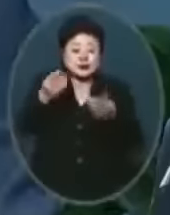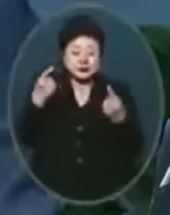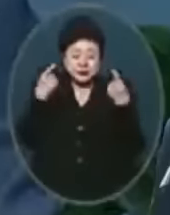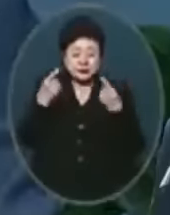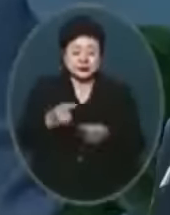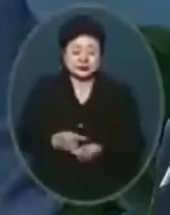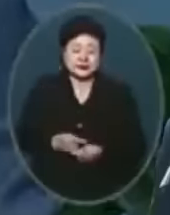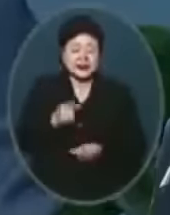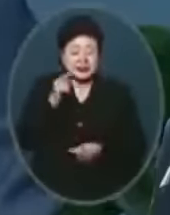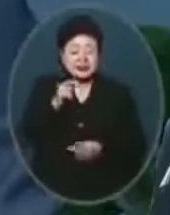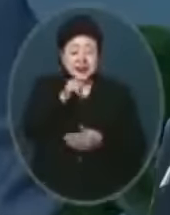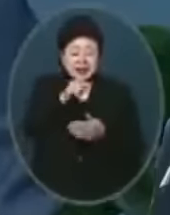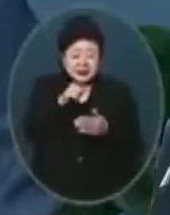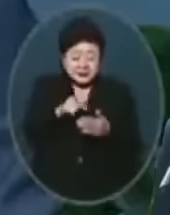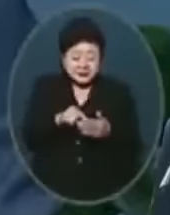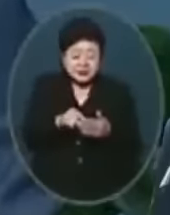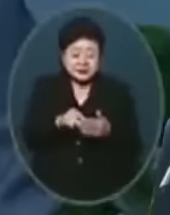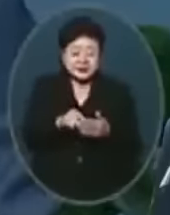그